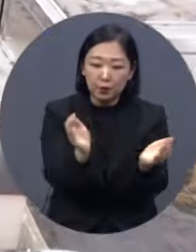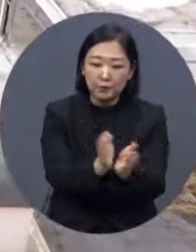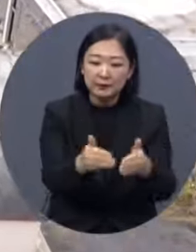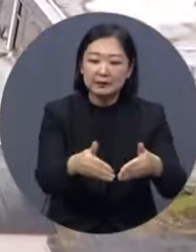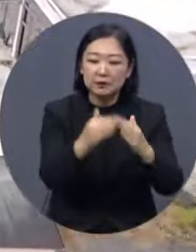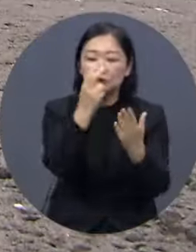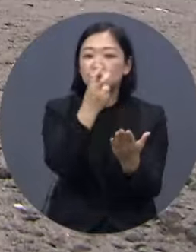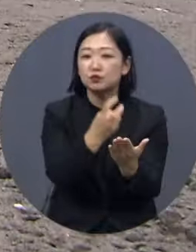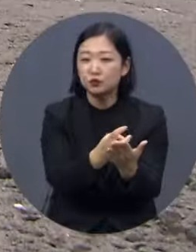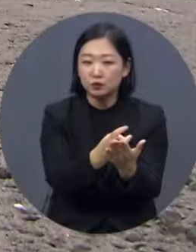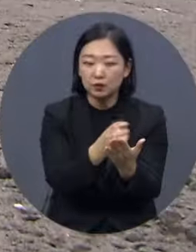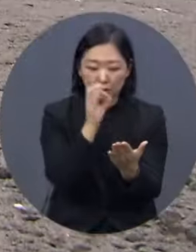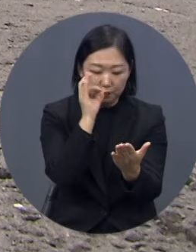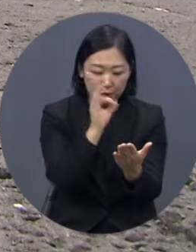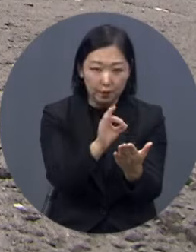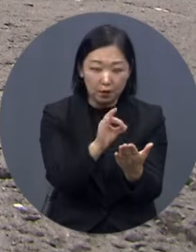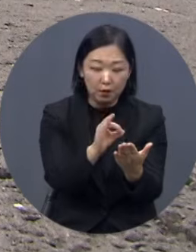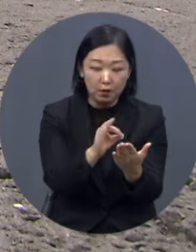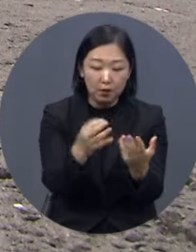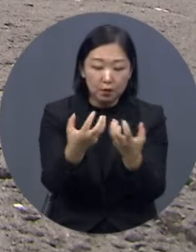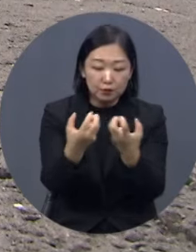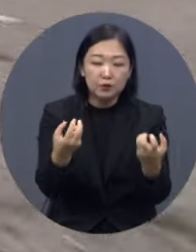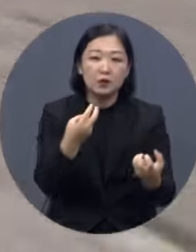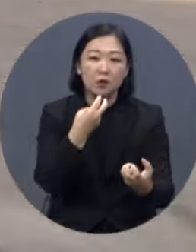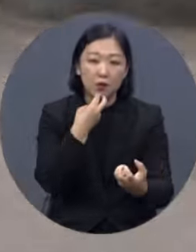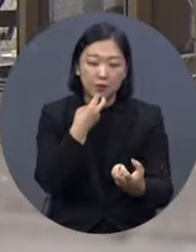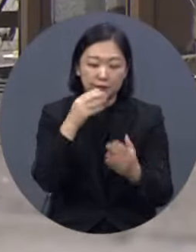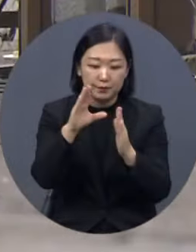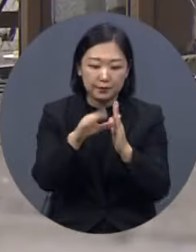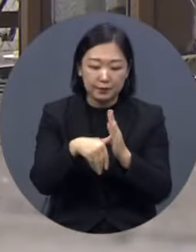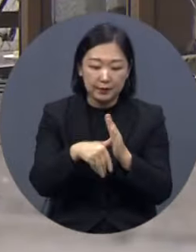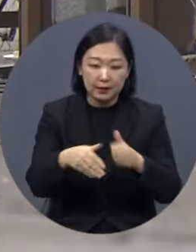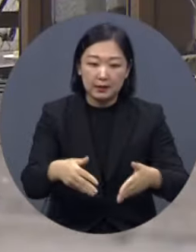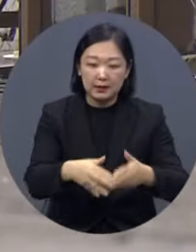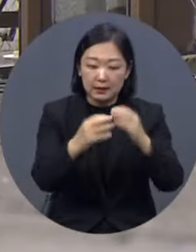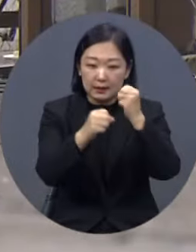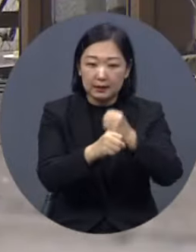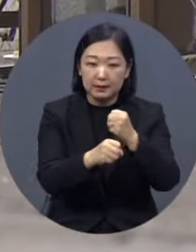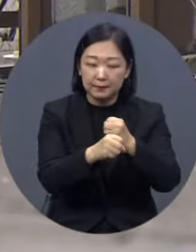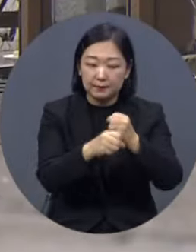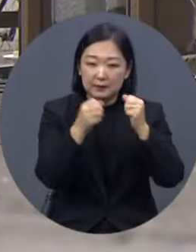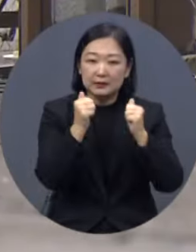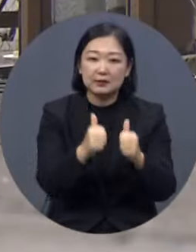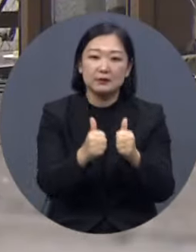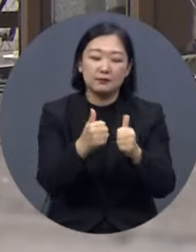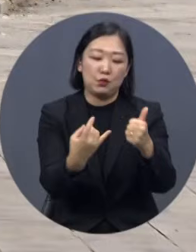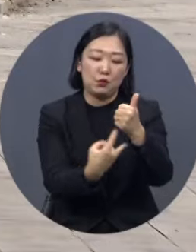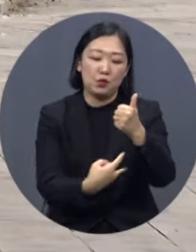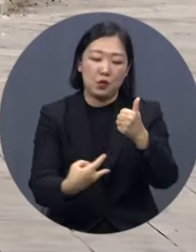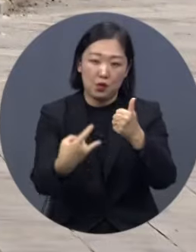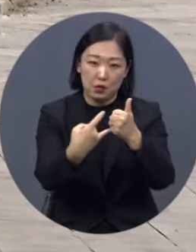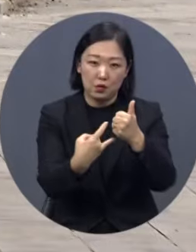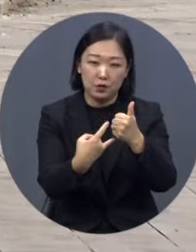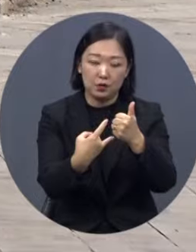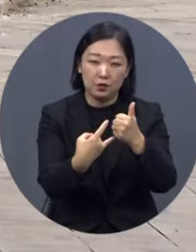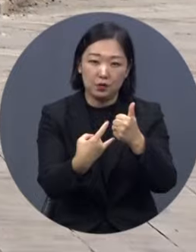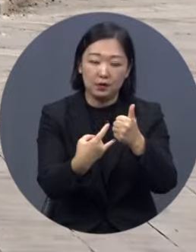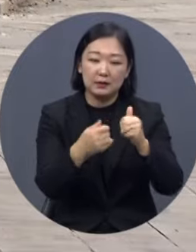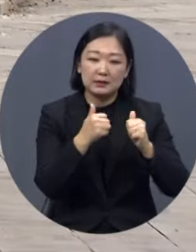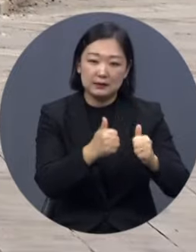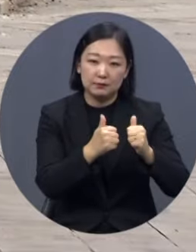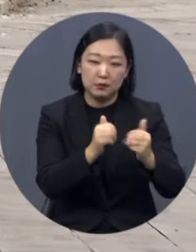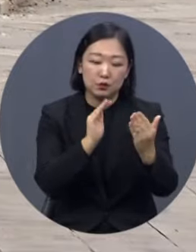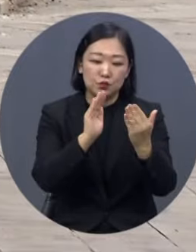설치 지침에 따르면 비분리 겸용 도로의 경우 건설기술심의위원회 심의 절차를 거쳐야 하고 2m의